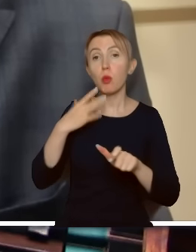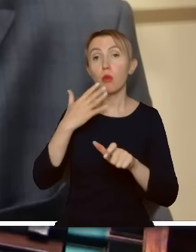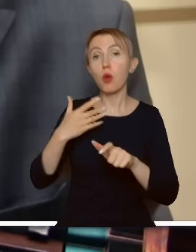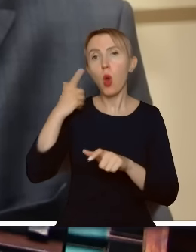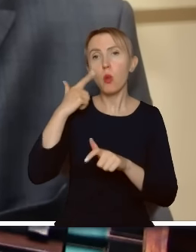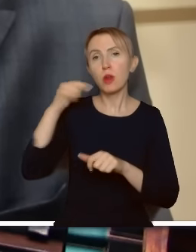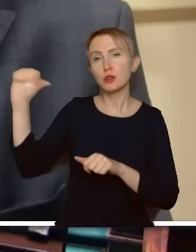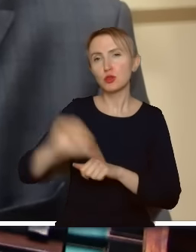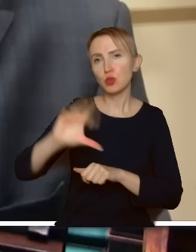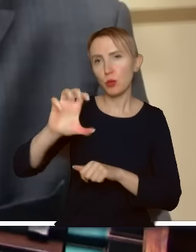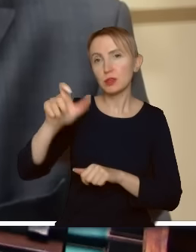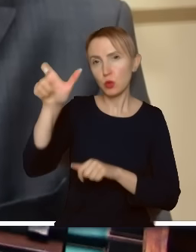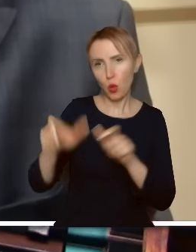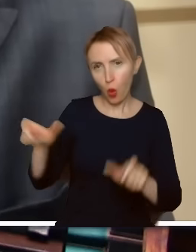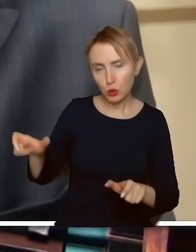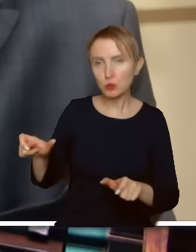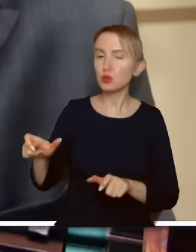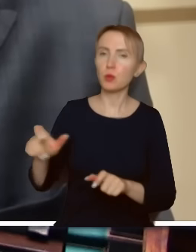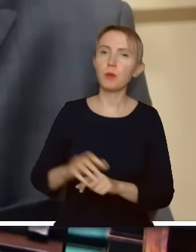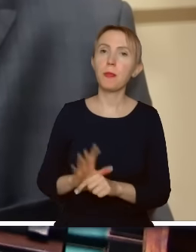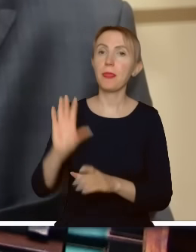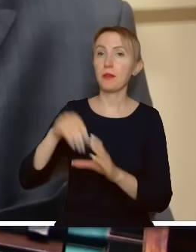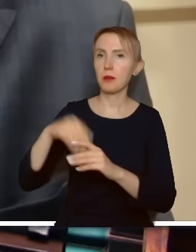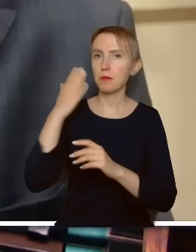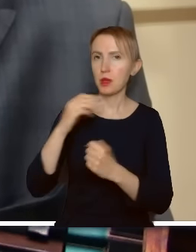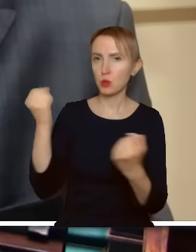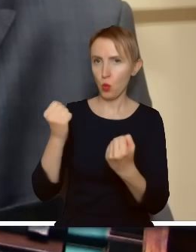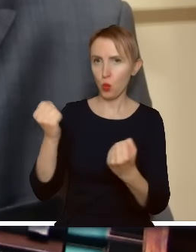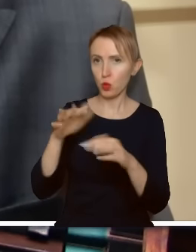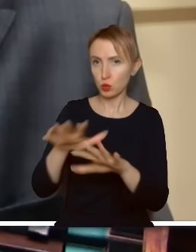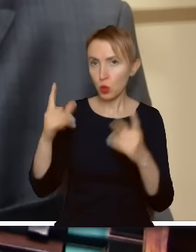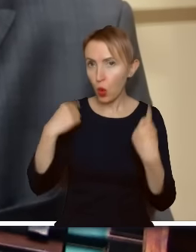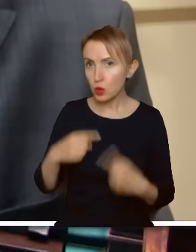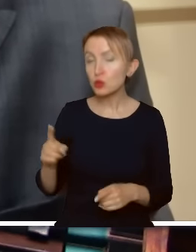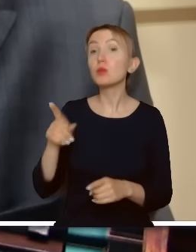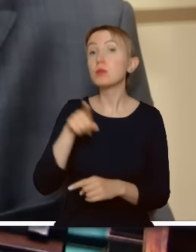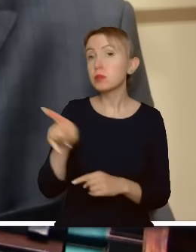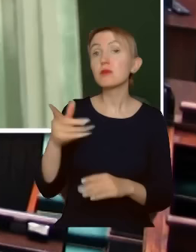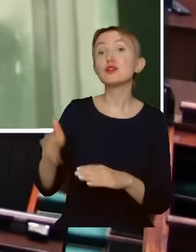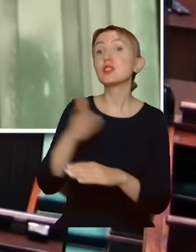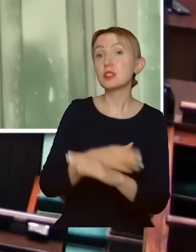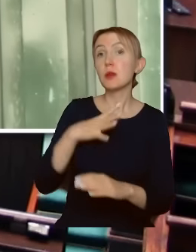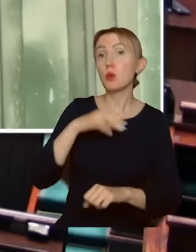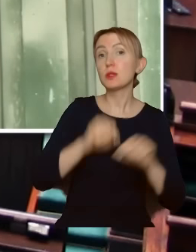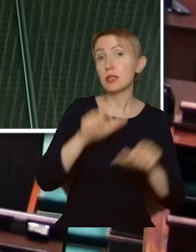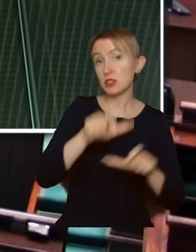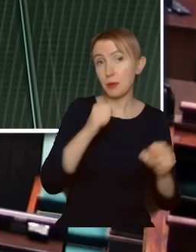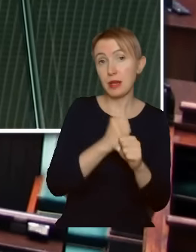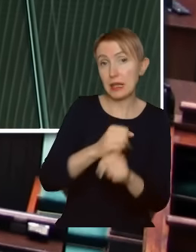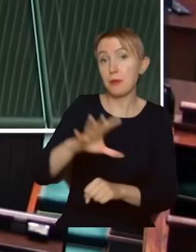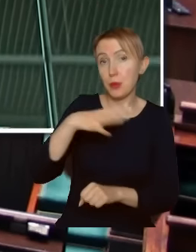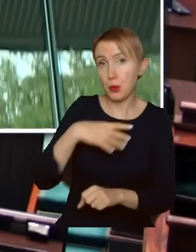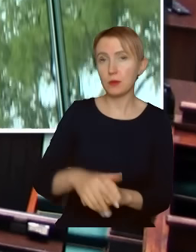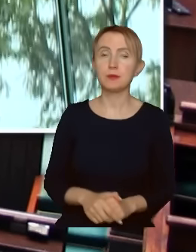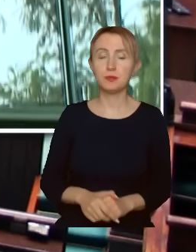1500 osób z czego bardzo duża grupa to są osoby które i tak wcześniej były sędziami i